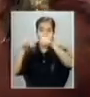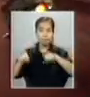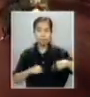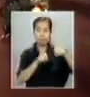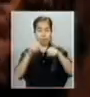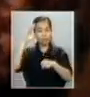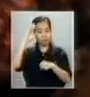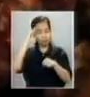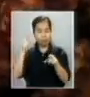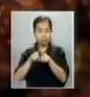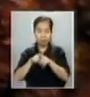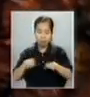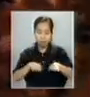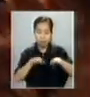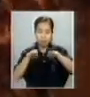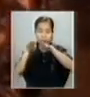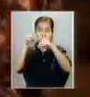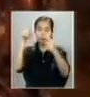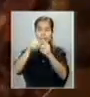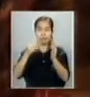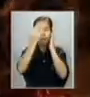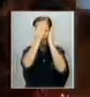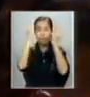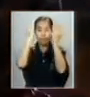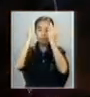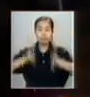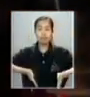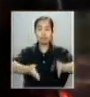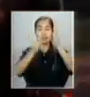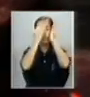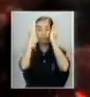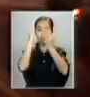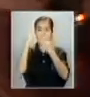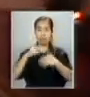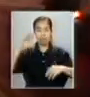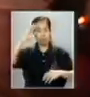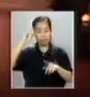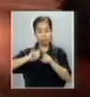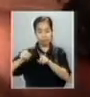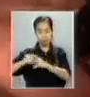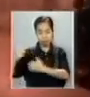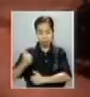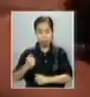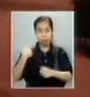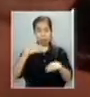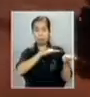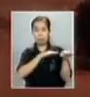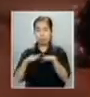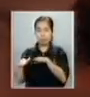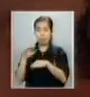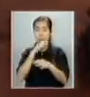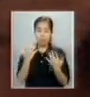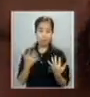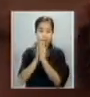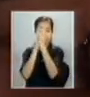หารออกลาดตระเวนรอบๆพื้นที่เสี่ยงราชประสงค์และทหารทุกนายมีอาวุธครบมือพร้อมป้องกันตัวเองหากเกิดการเผชิญหน้ากับ